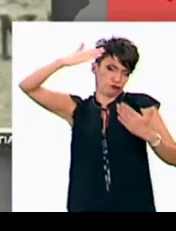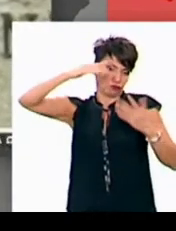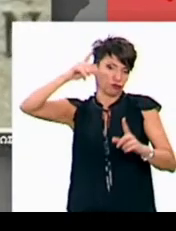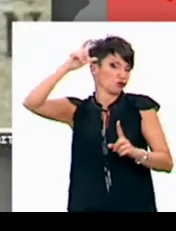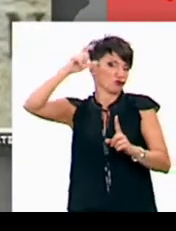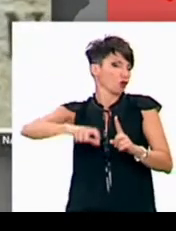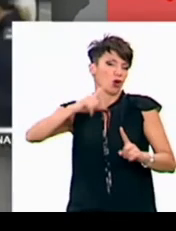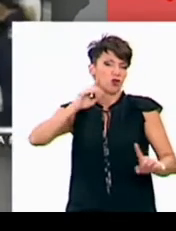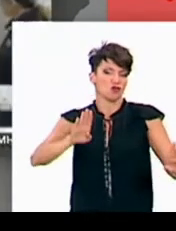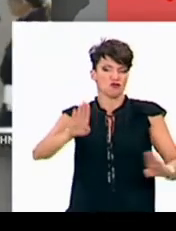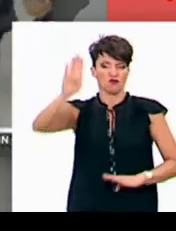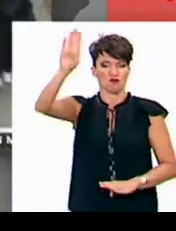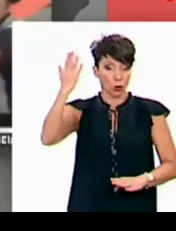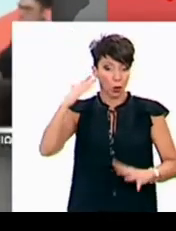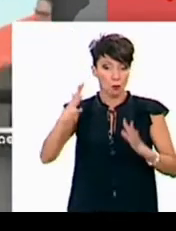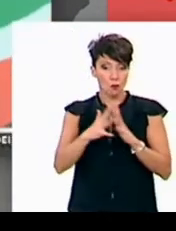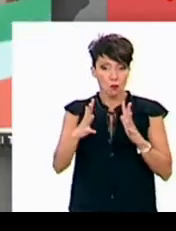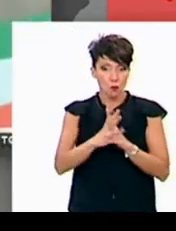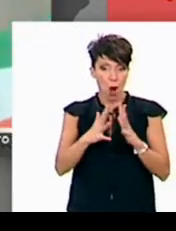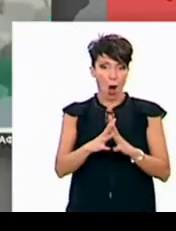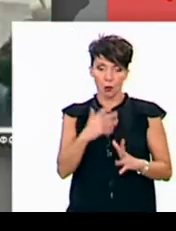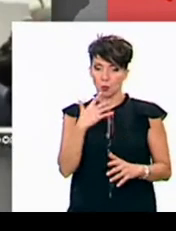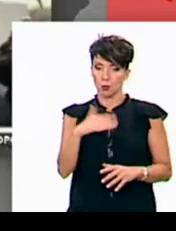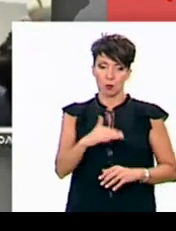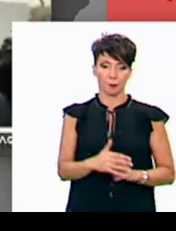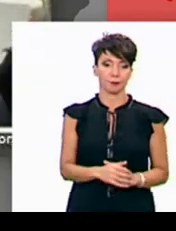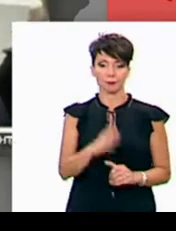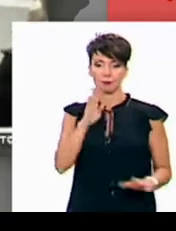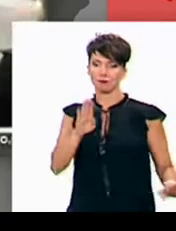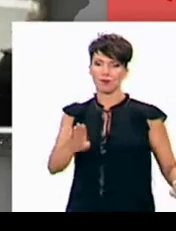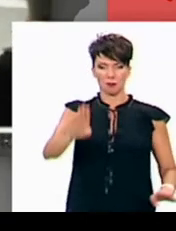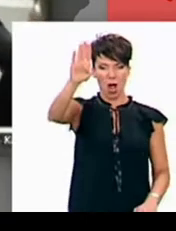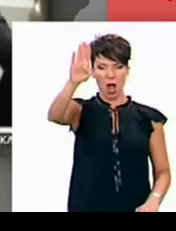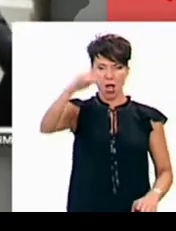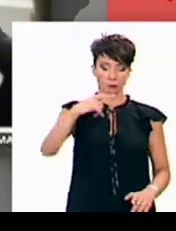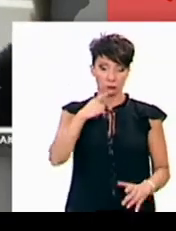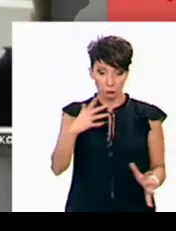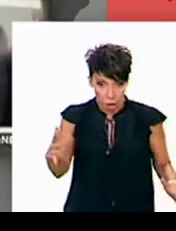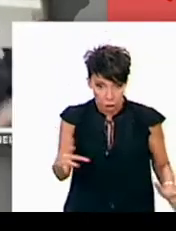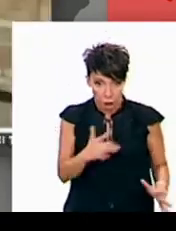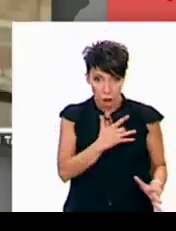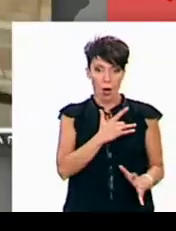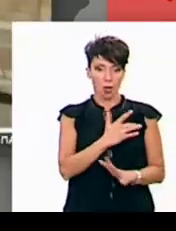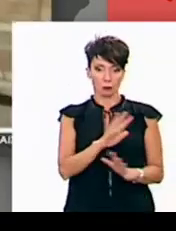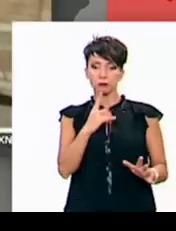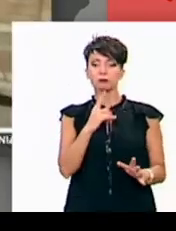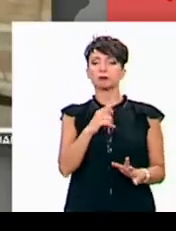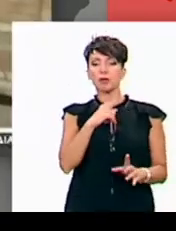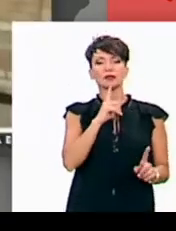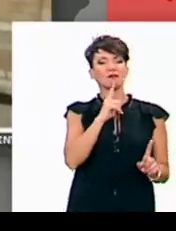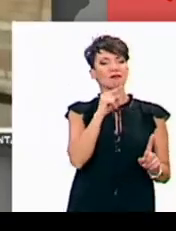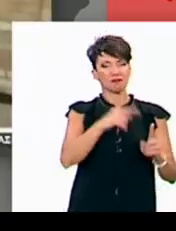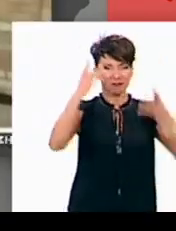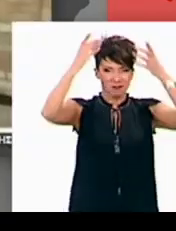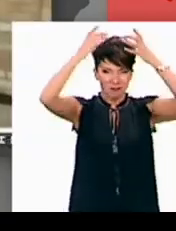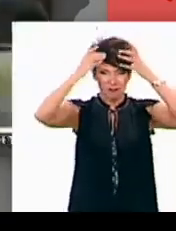τάφο του. Δεν έλειψαν βέβαια φασιστικοί χαιρετισμοί. Αμεράτα Μπενίτο Μουσολίνη! Και οι νοσταλγοί του Ντούτσε